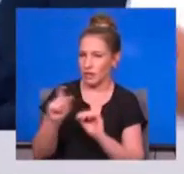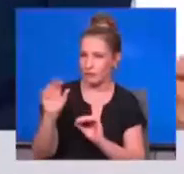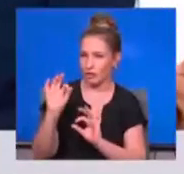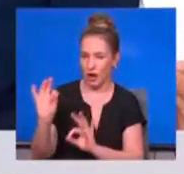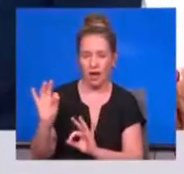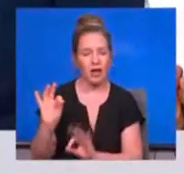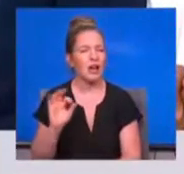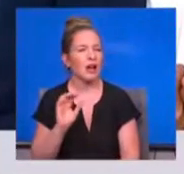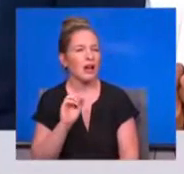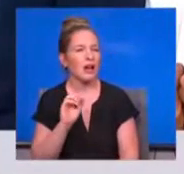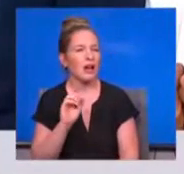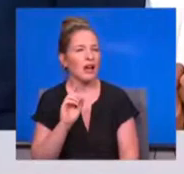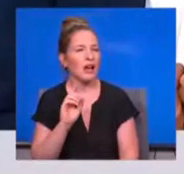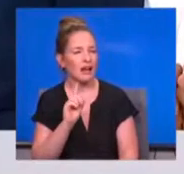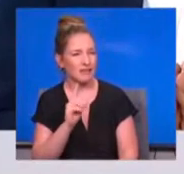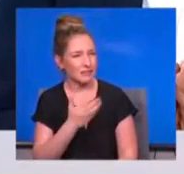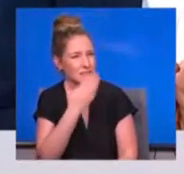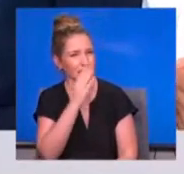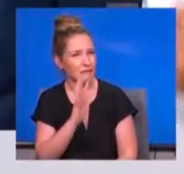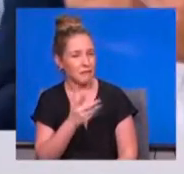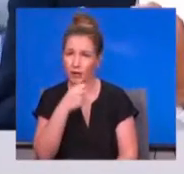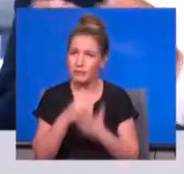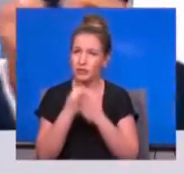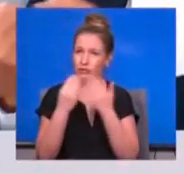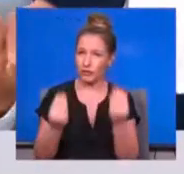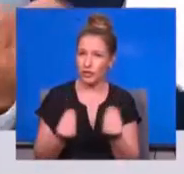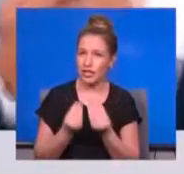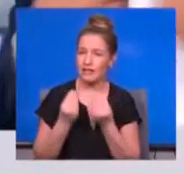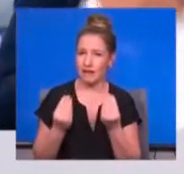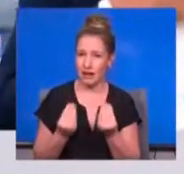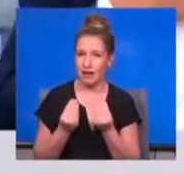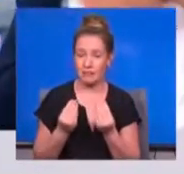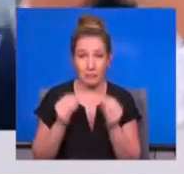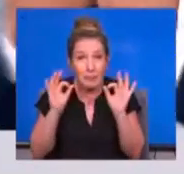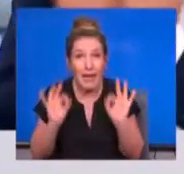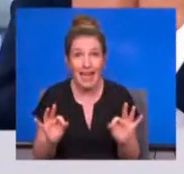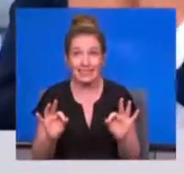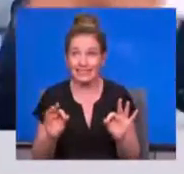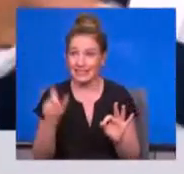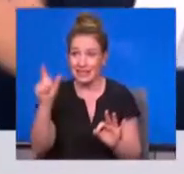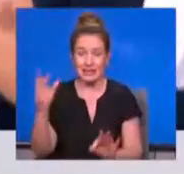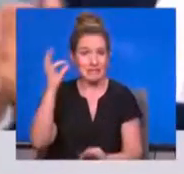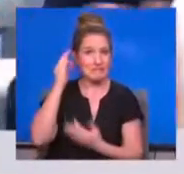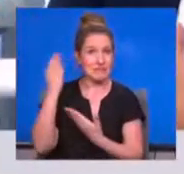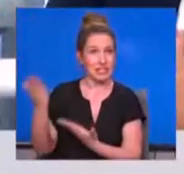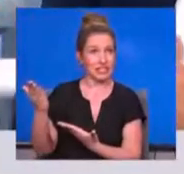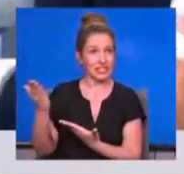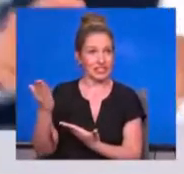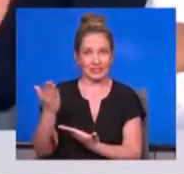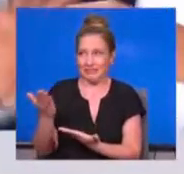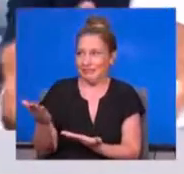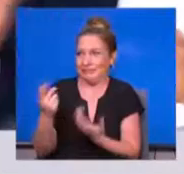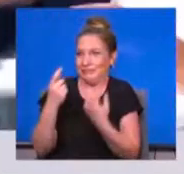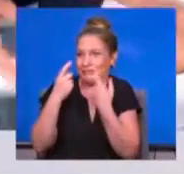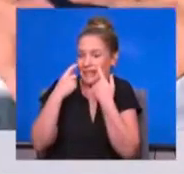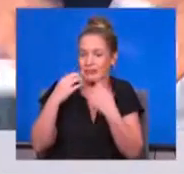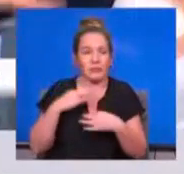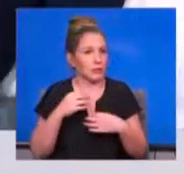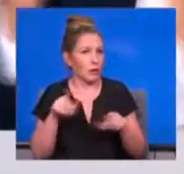רואה בסופו של דבר, באמת, מישהי זאת אומרת, בעיניים שלך... אחת משלנו. כן,